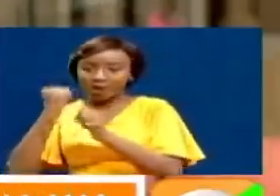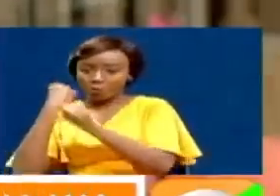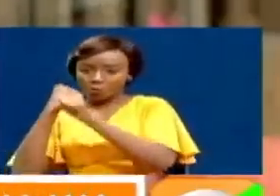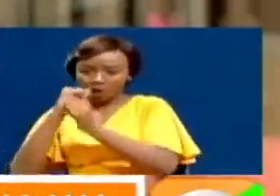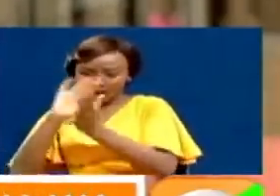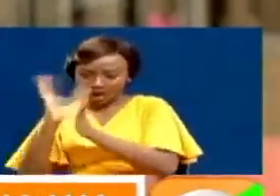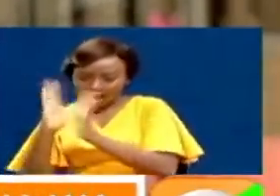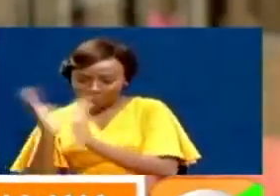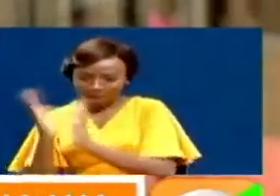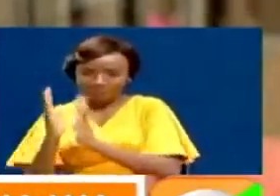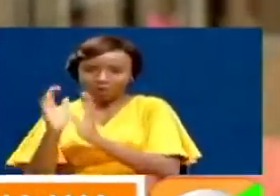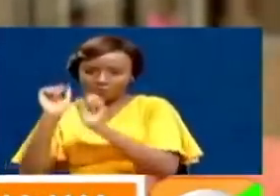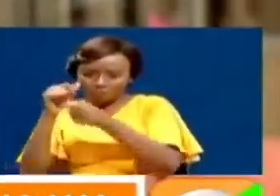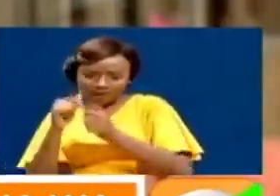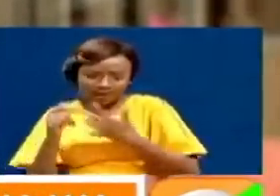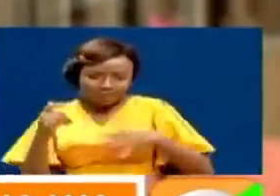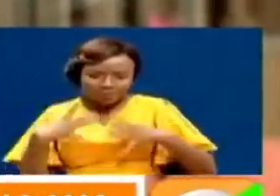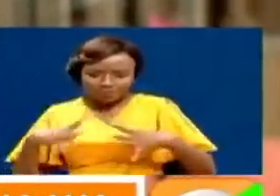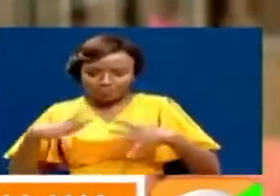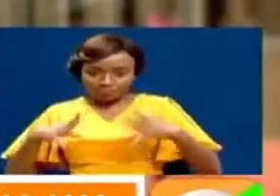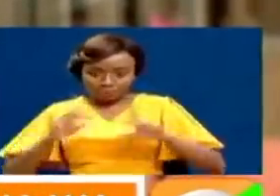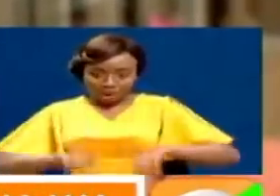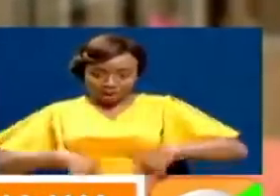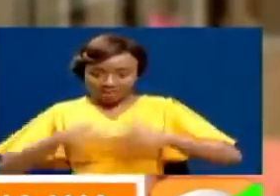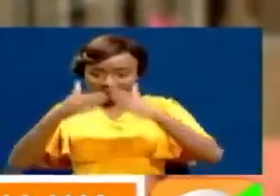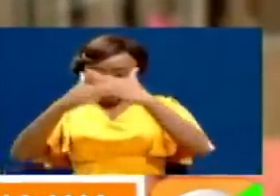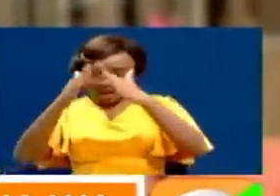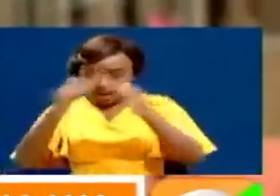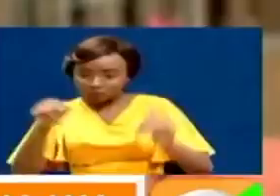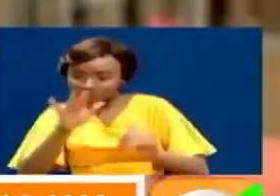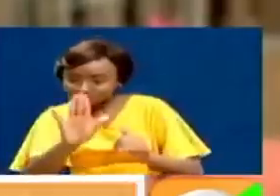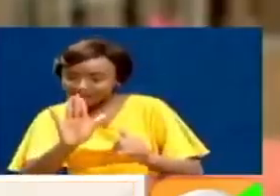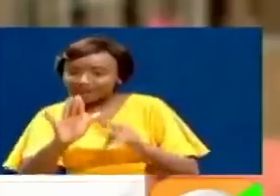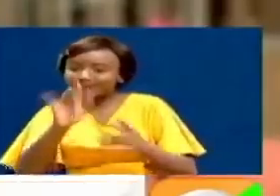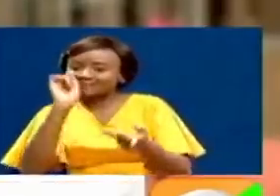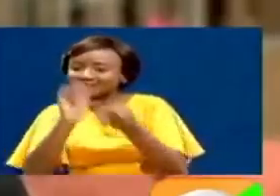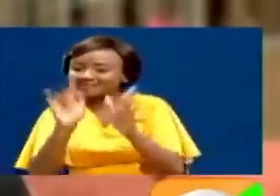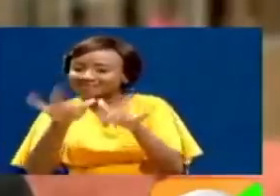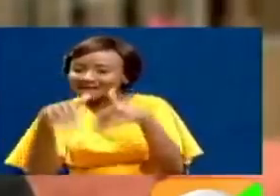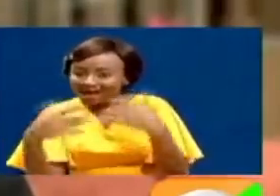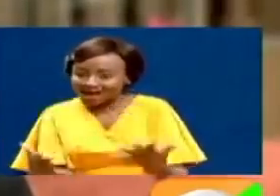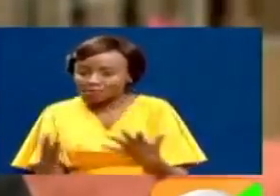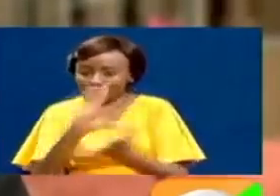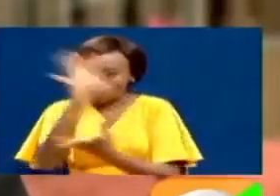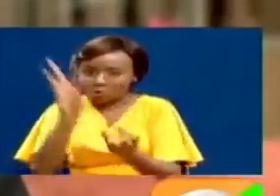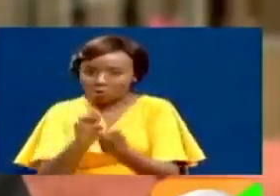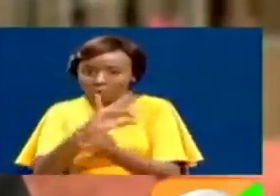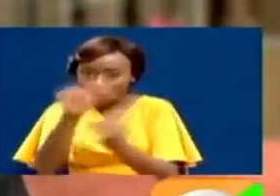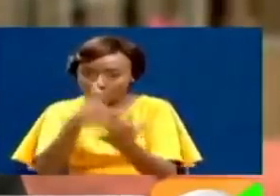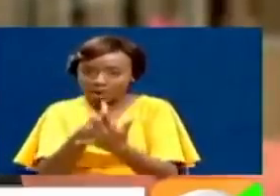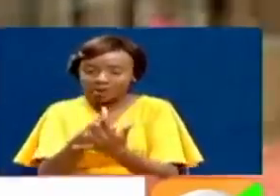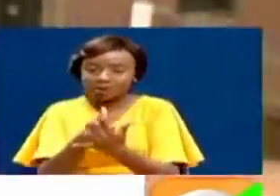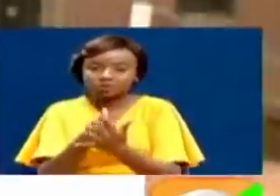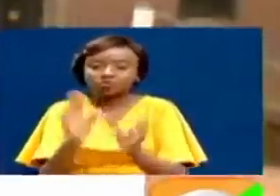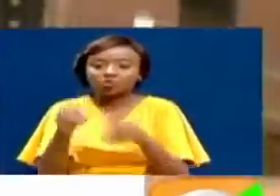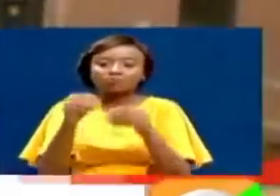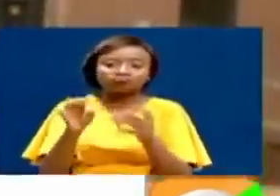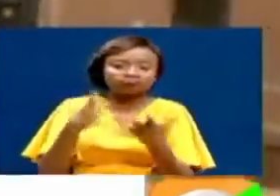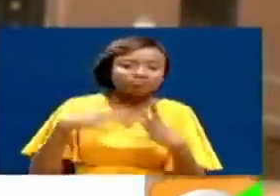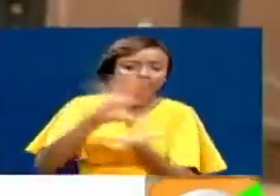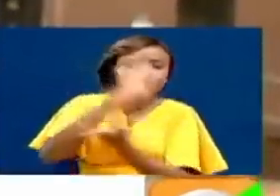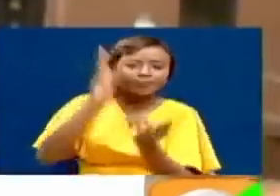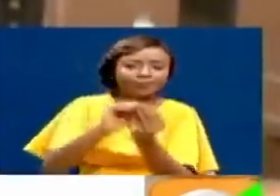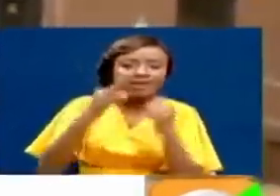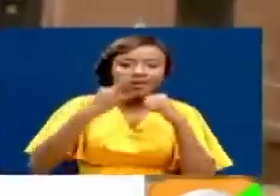how those occupants of that apartment are going to be tested. We have already given a figure of 89. Kulingana